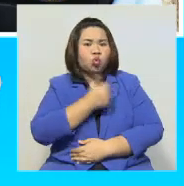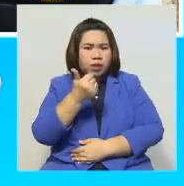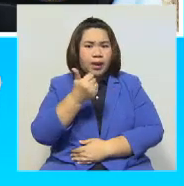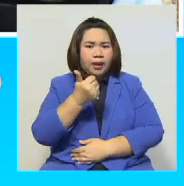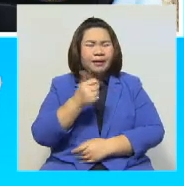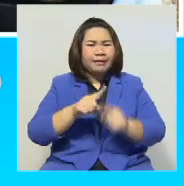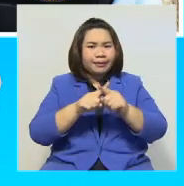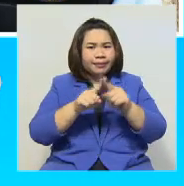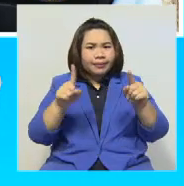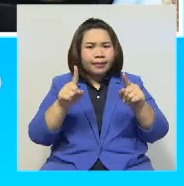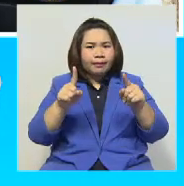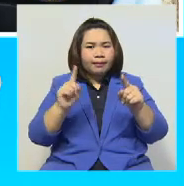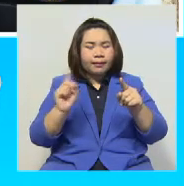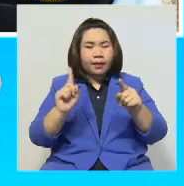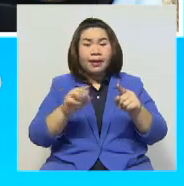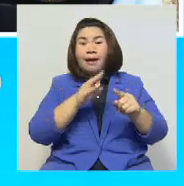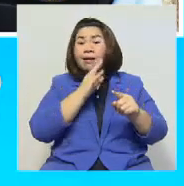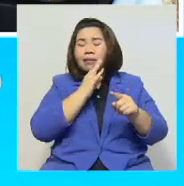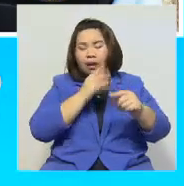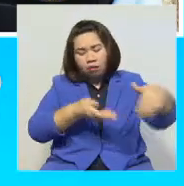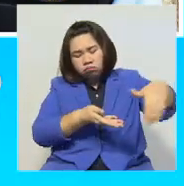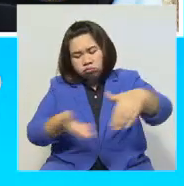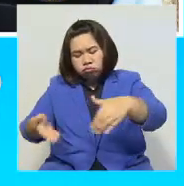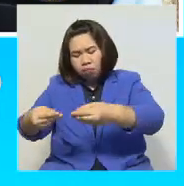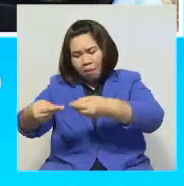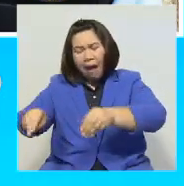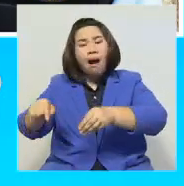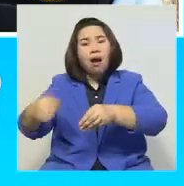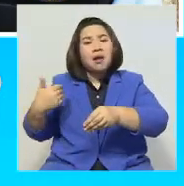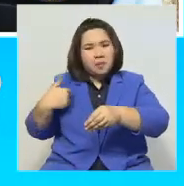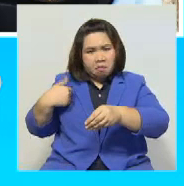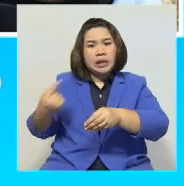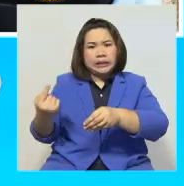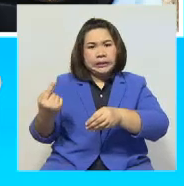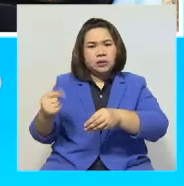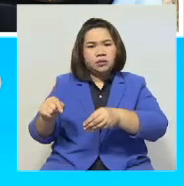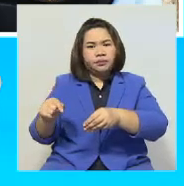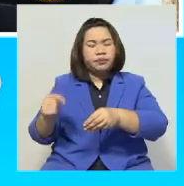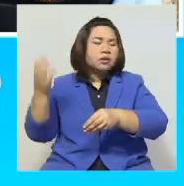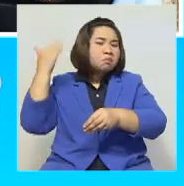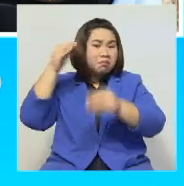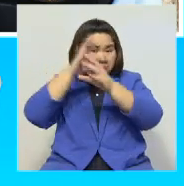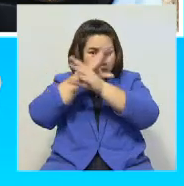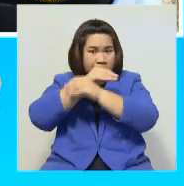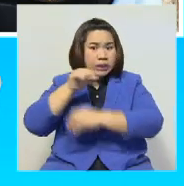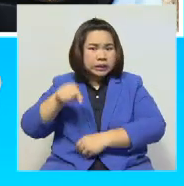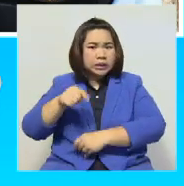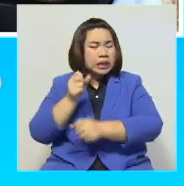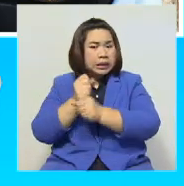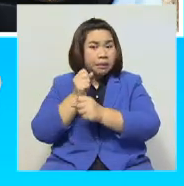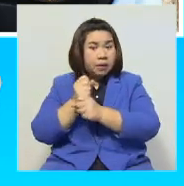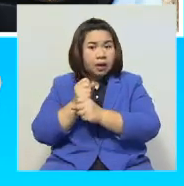ในพื้นที่ที่ตลิ่งพังนะครับเมื่อคืนก็มีหนึ่งจุดผมได้เลิกไปเมื่อคืนยุติภารกิ